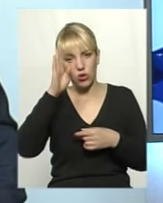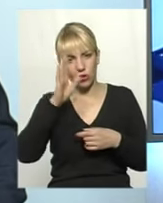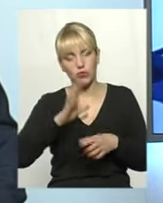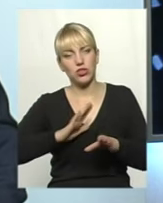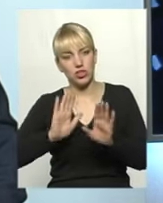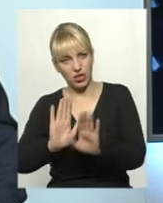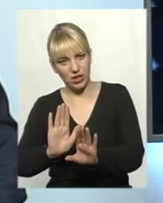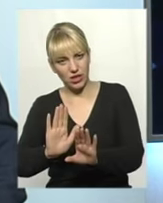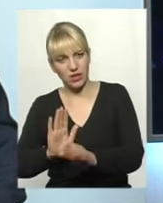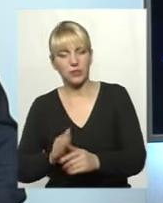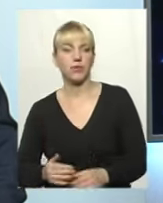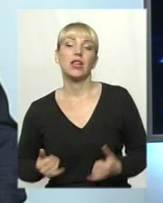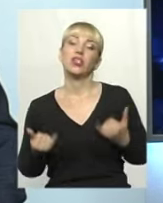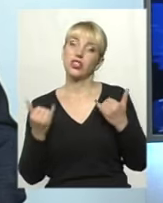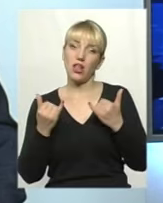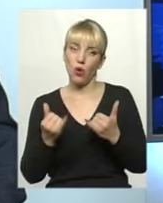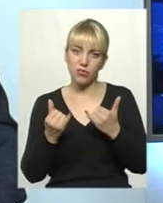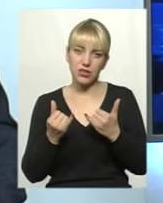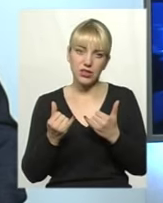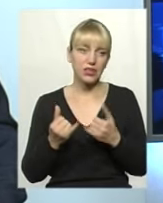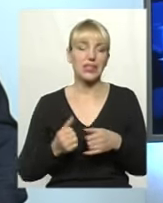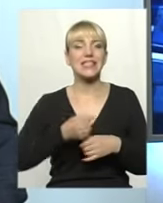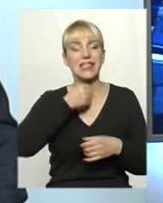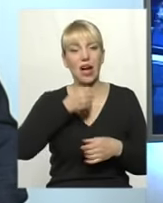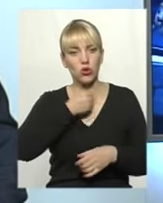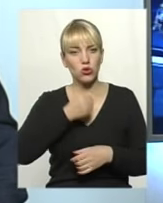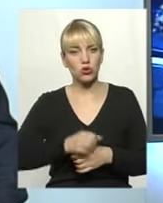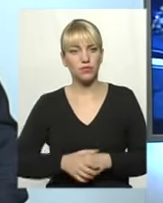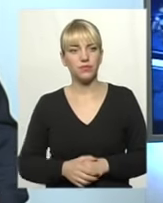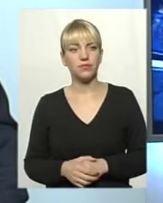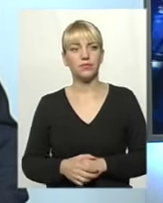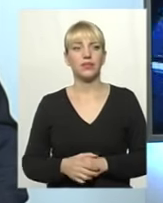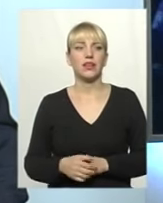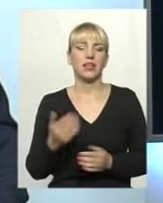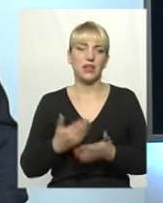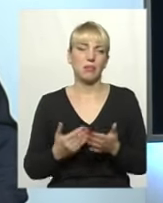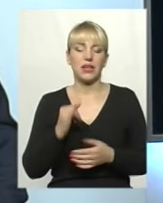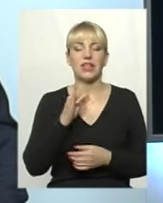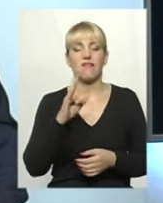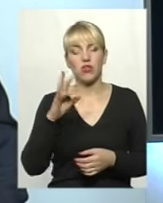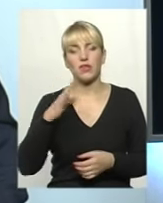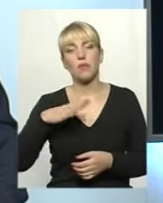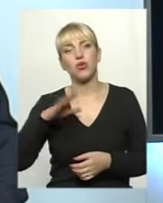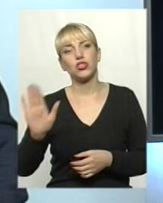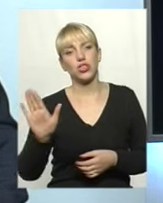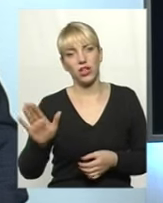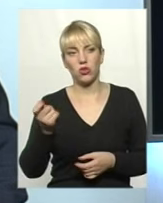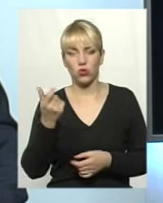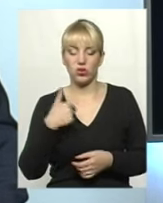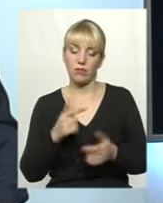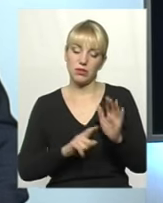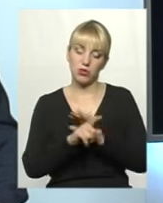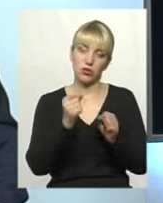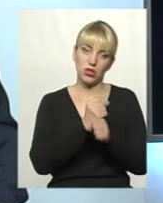чи шановний старосто там Іванковець, почекай трошки, ми спочатку зробимо